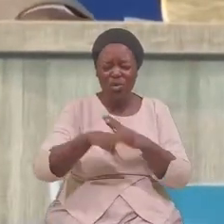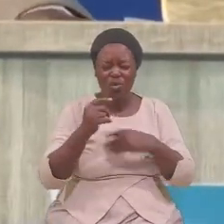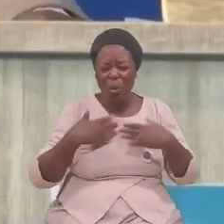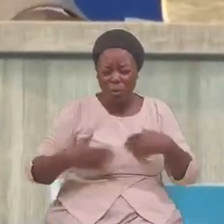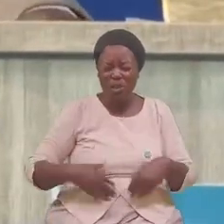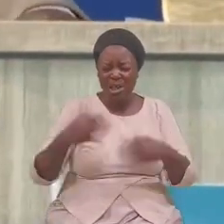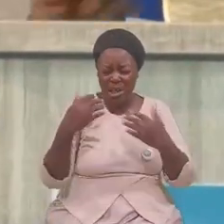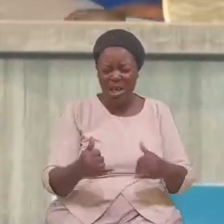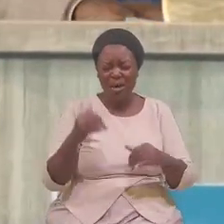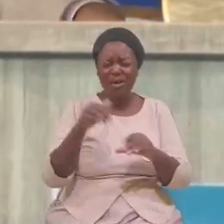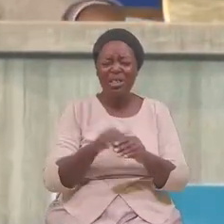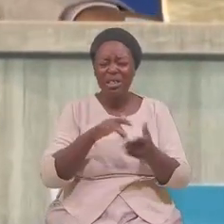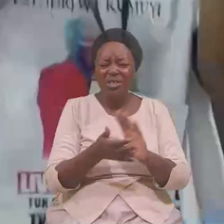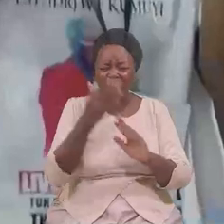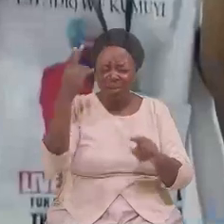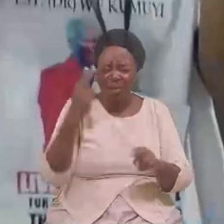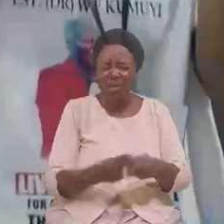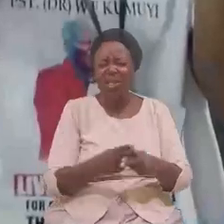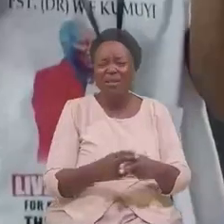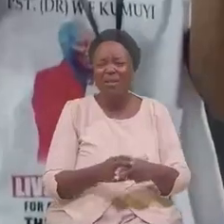entrez dans votre corps au nom de Jésus.